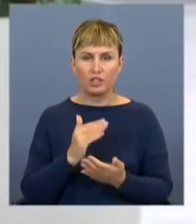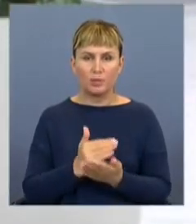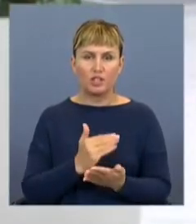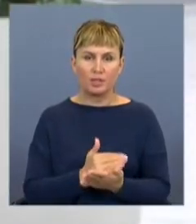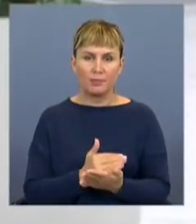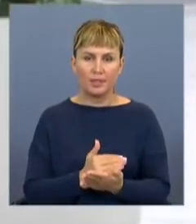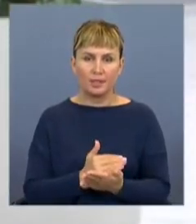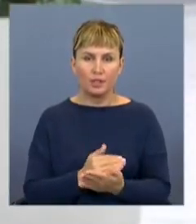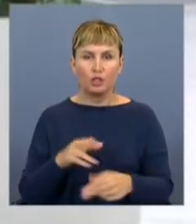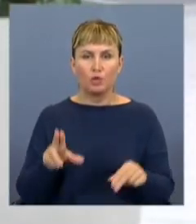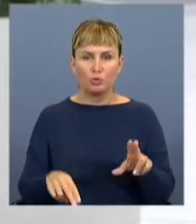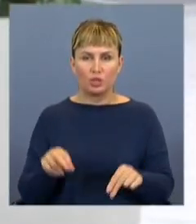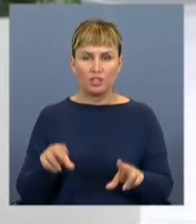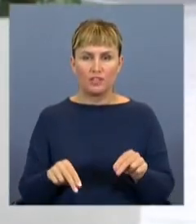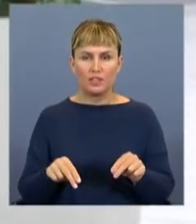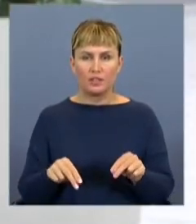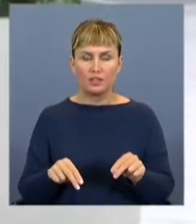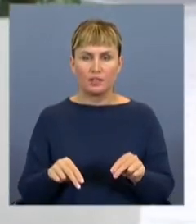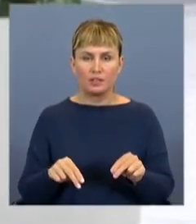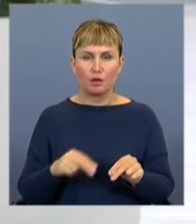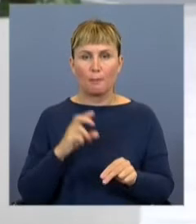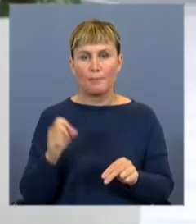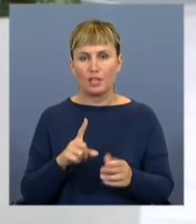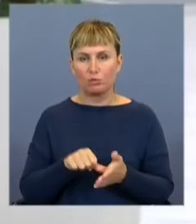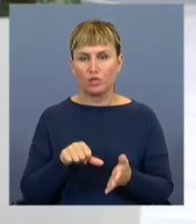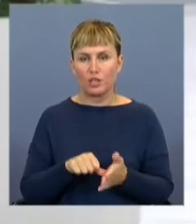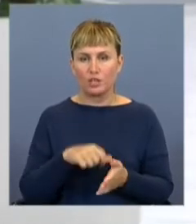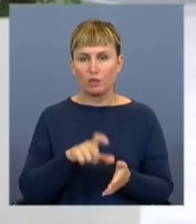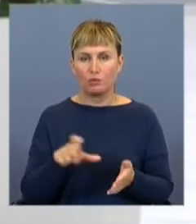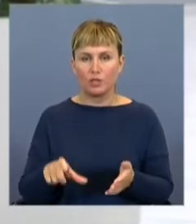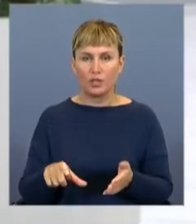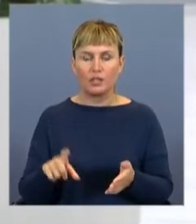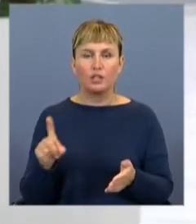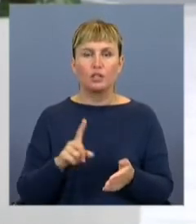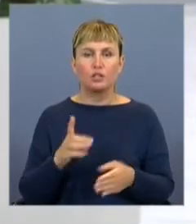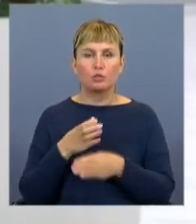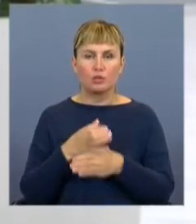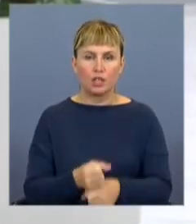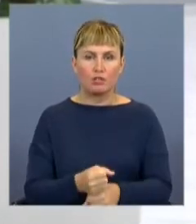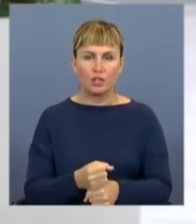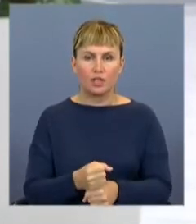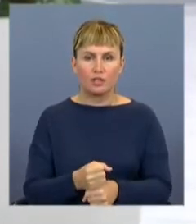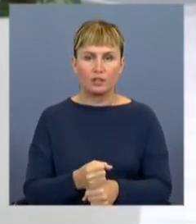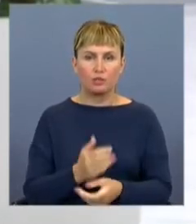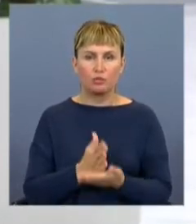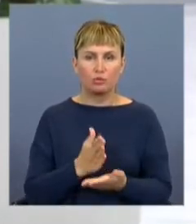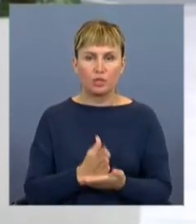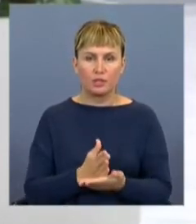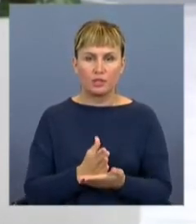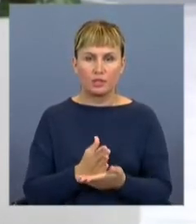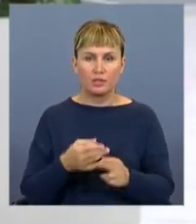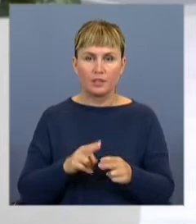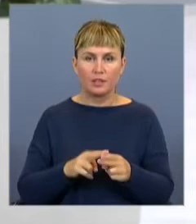режиме учитывать транзакции без участия людей, что сокращает существенно